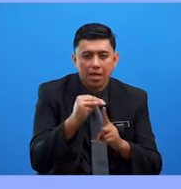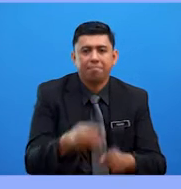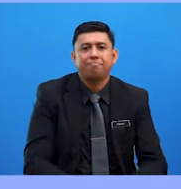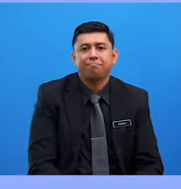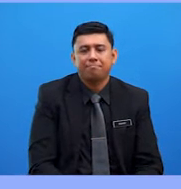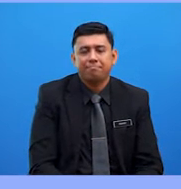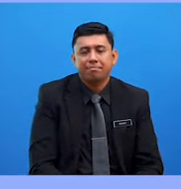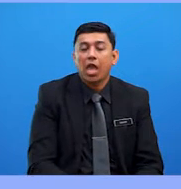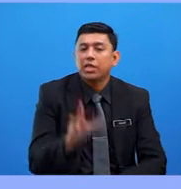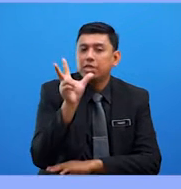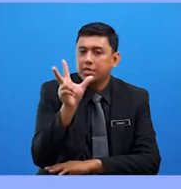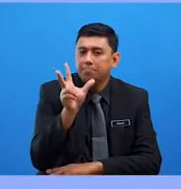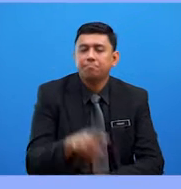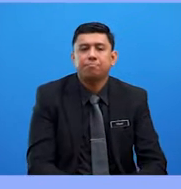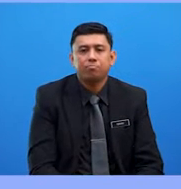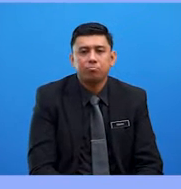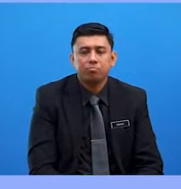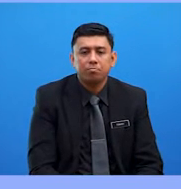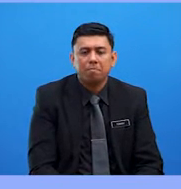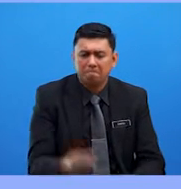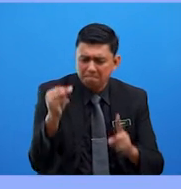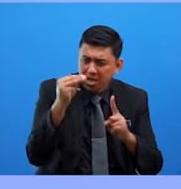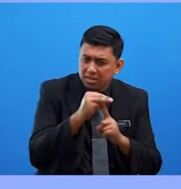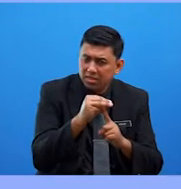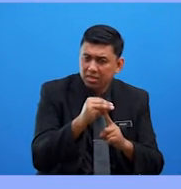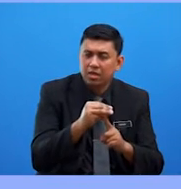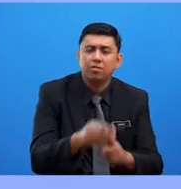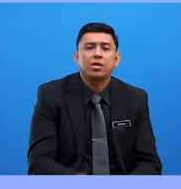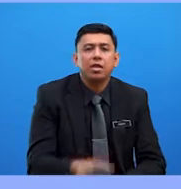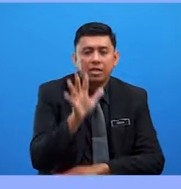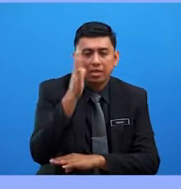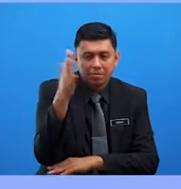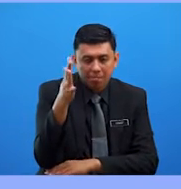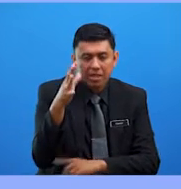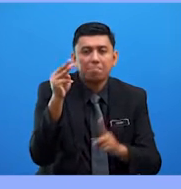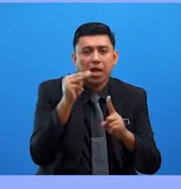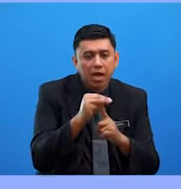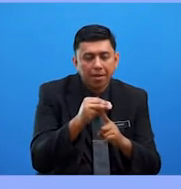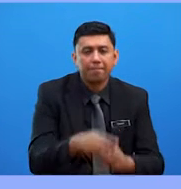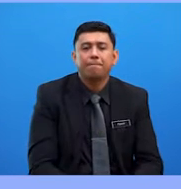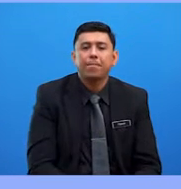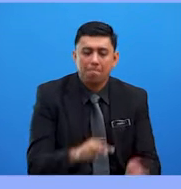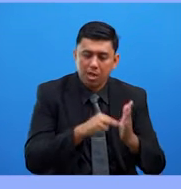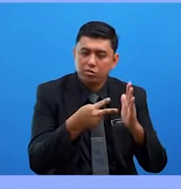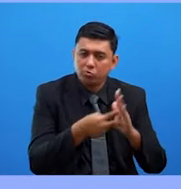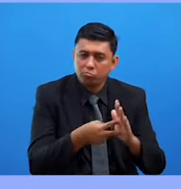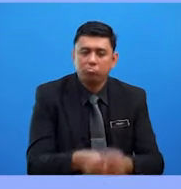markah. Ketiga, peruntukan markah adalah 15 markah,